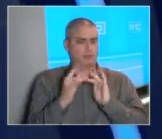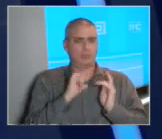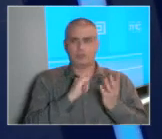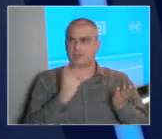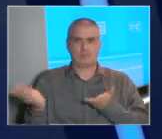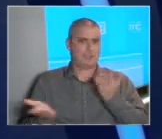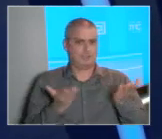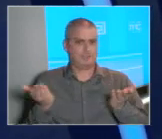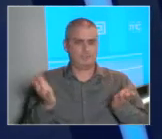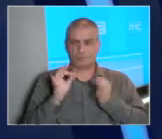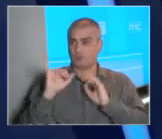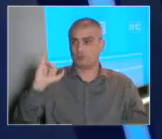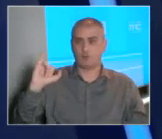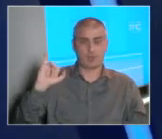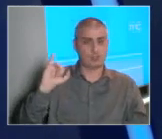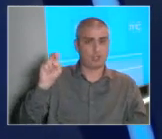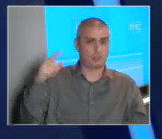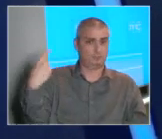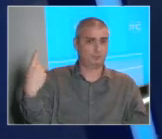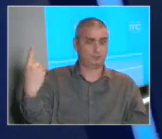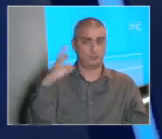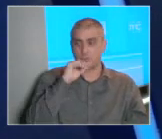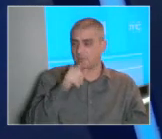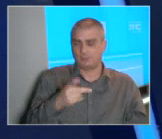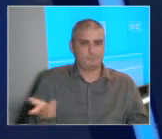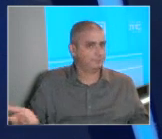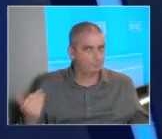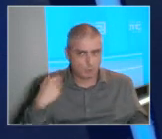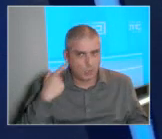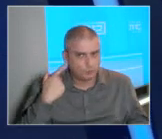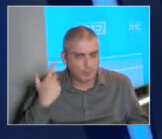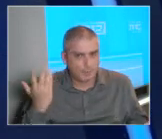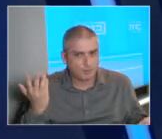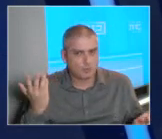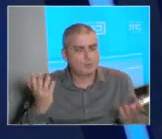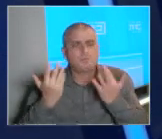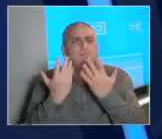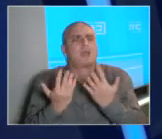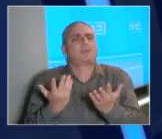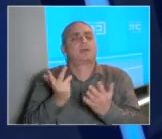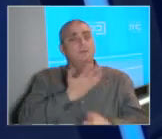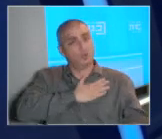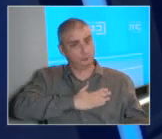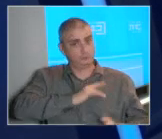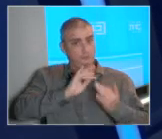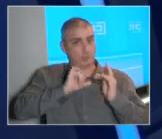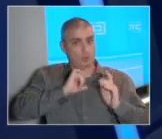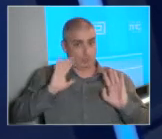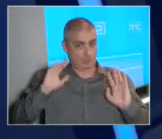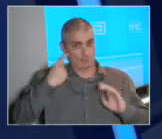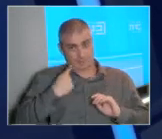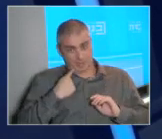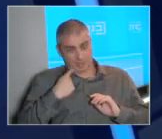עניינים של עורך דין יובל יועז עצמו, שעסק בנושא הזה, לא שמענו את זה אפילו. זאת אומרת, מתישהו כשרוצים, אז ניגוד עניינים זה